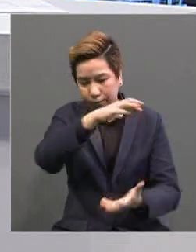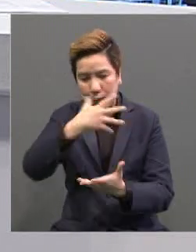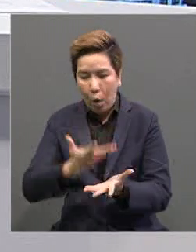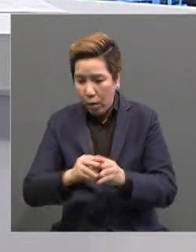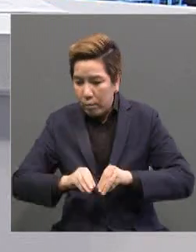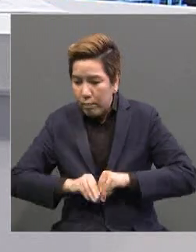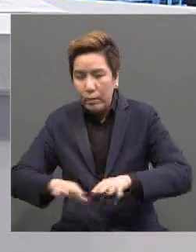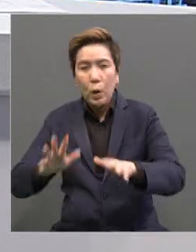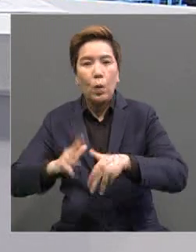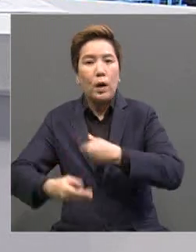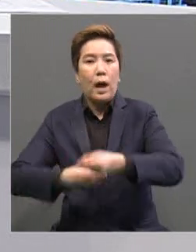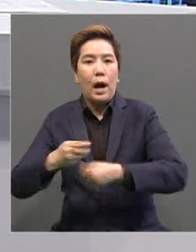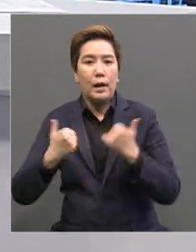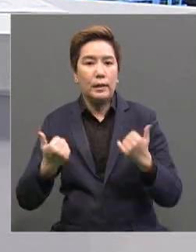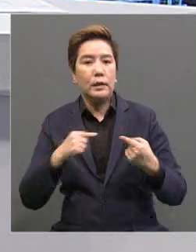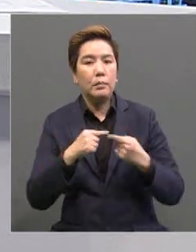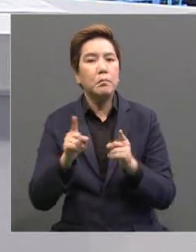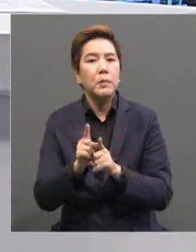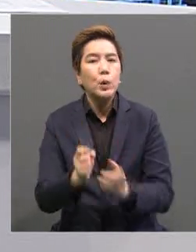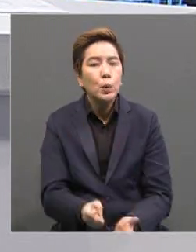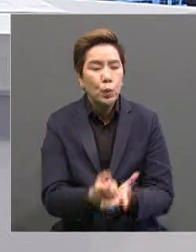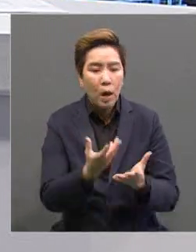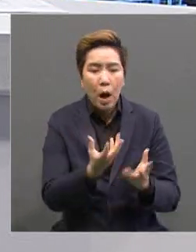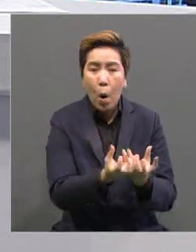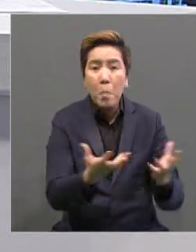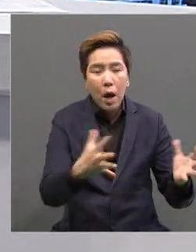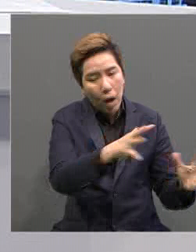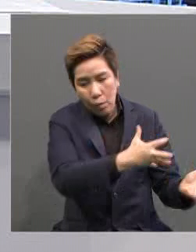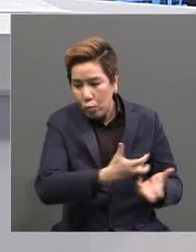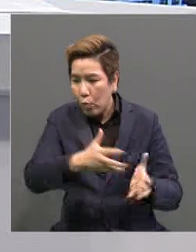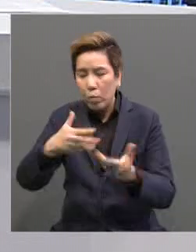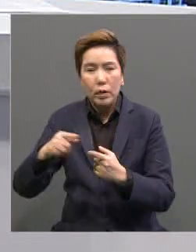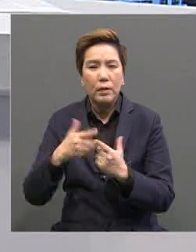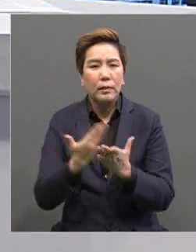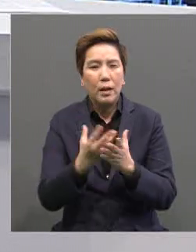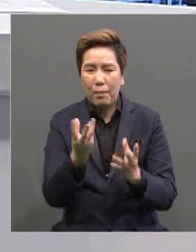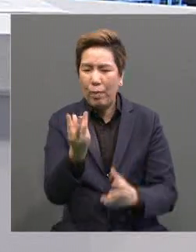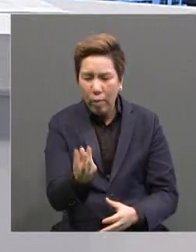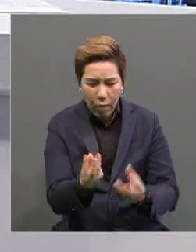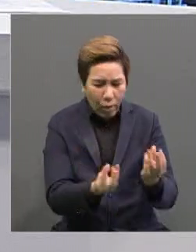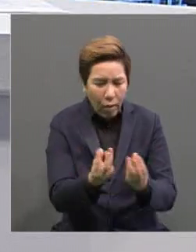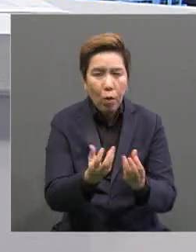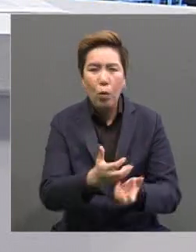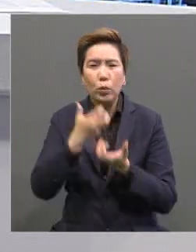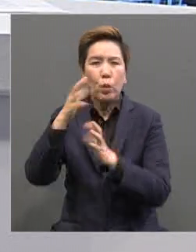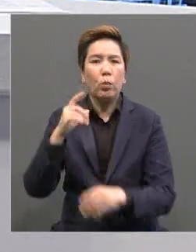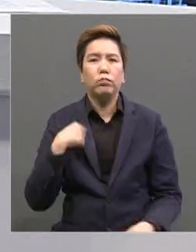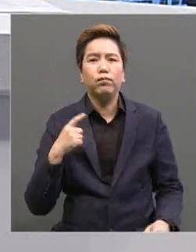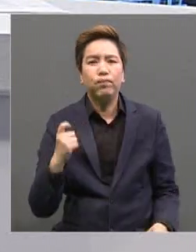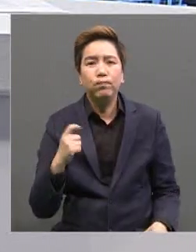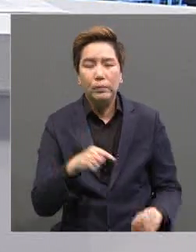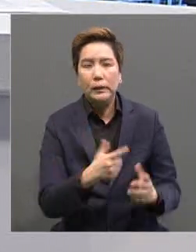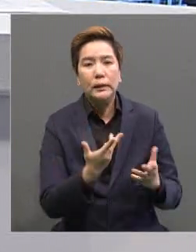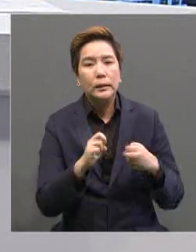ระจายสินค้าไปสู่ตลาดเพื่อเหมือนเป็นการระบายผลผลิตโดยเฉพาะมังคุดตกไซส์ที่ตอนนี้จะส่งออกก็ส่งออกไม่